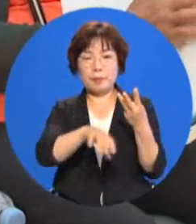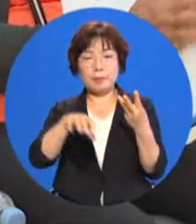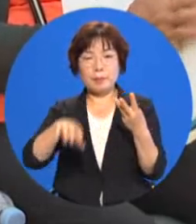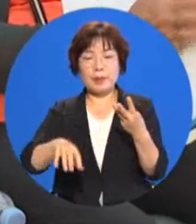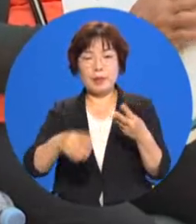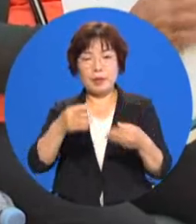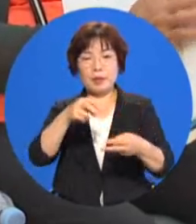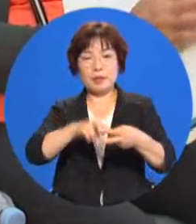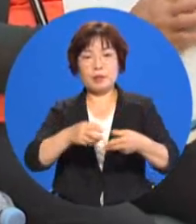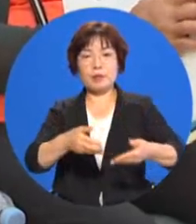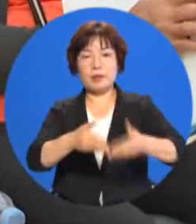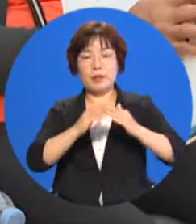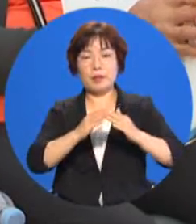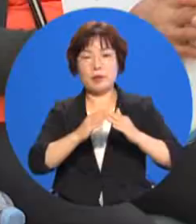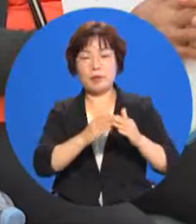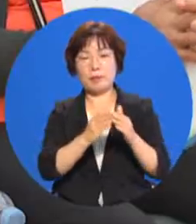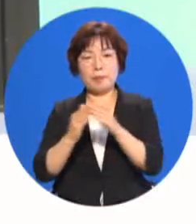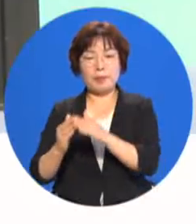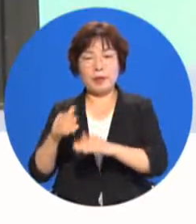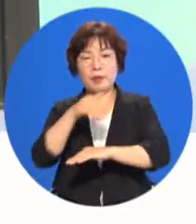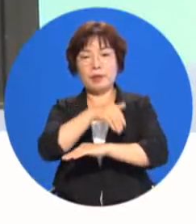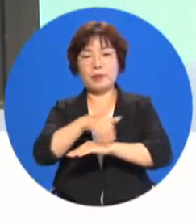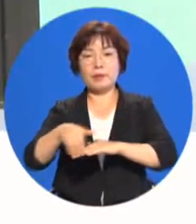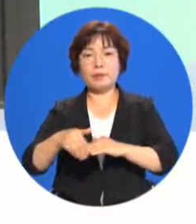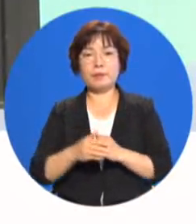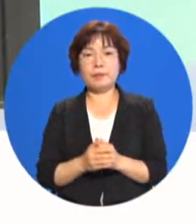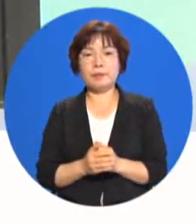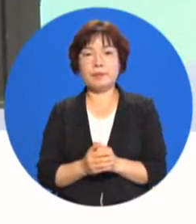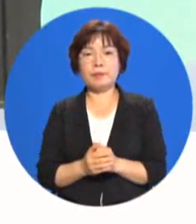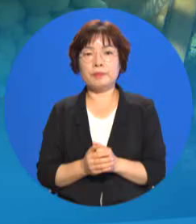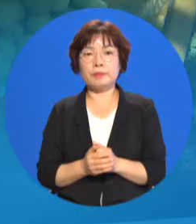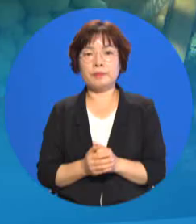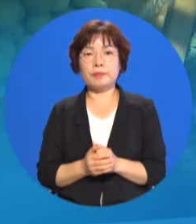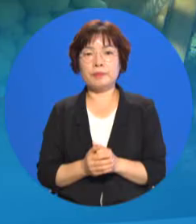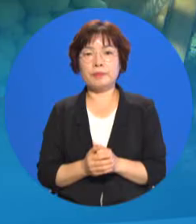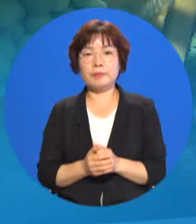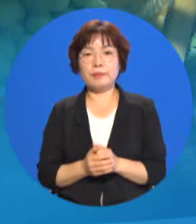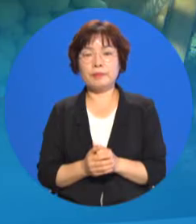군데의 기술센터에 추가 입주가 예정돼 있습니다.